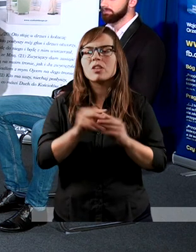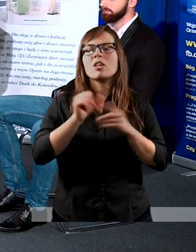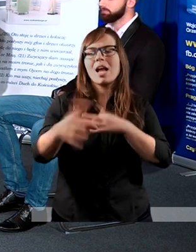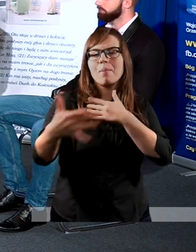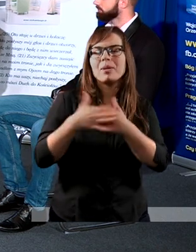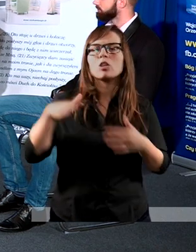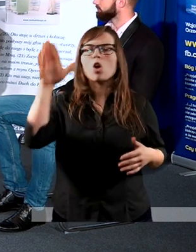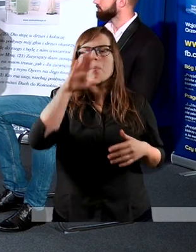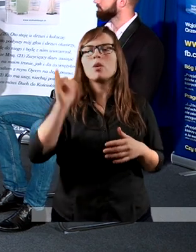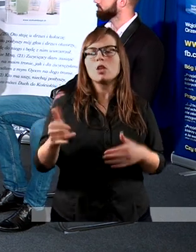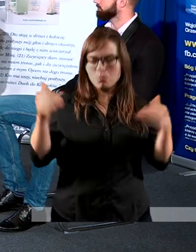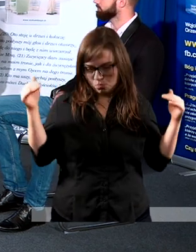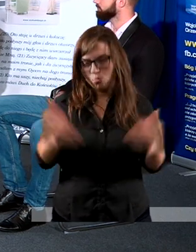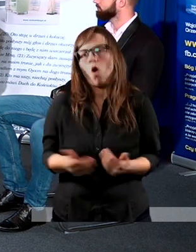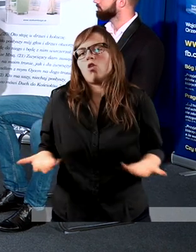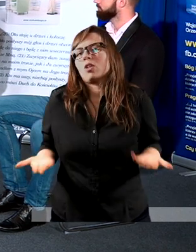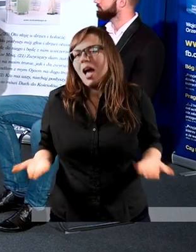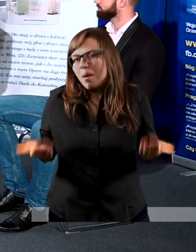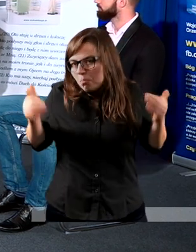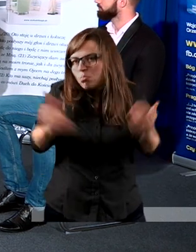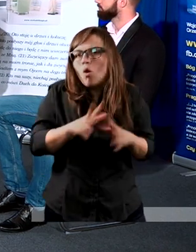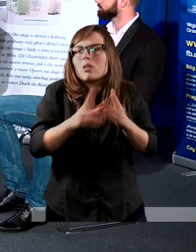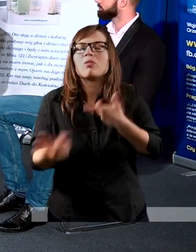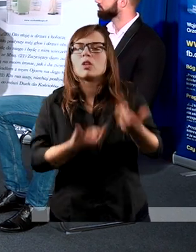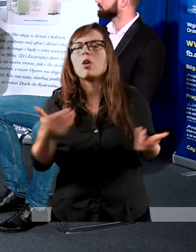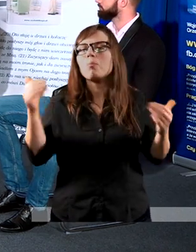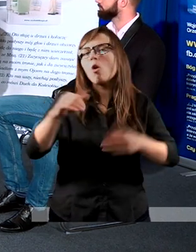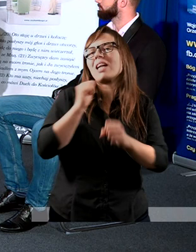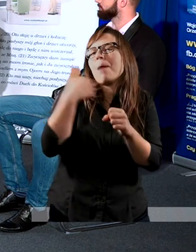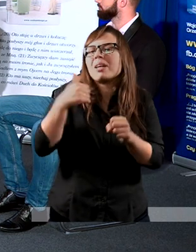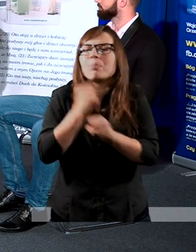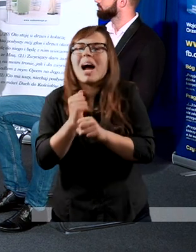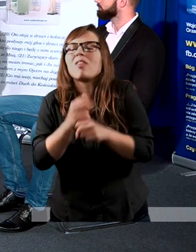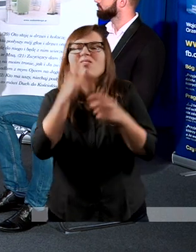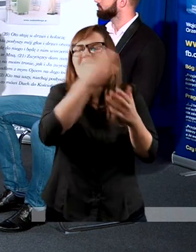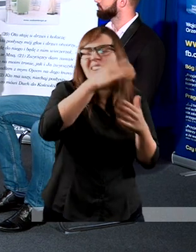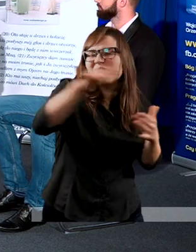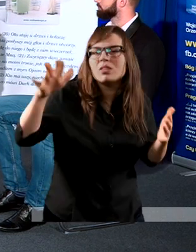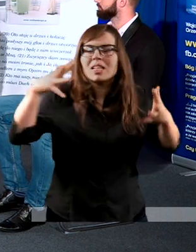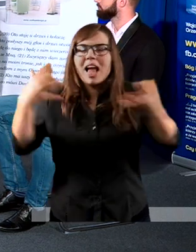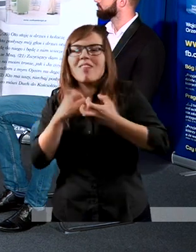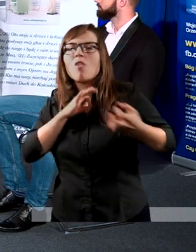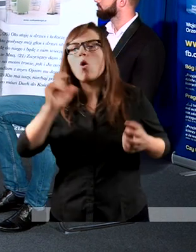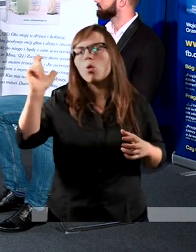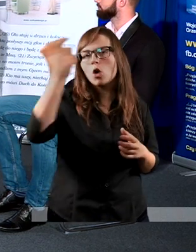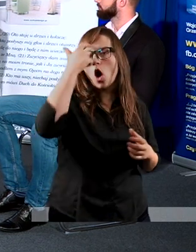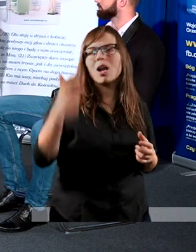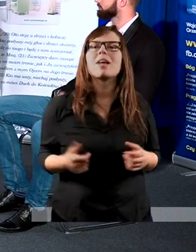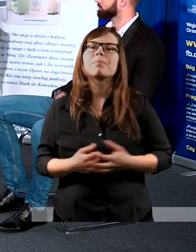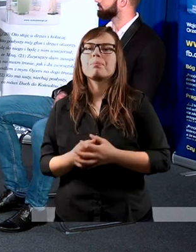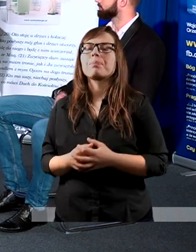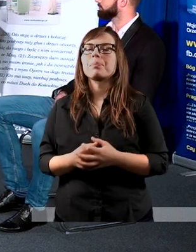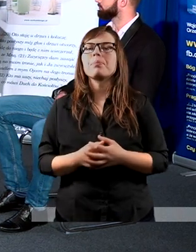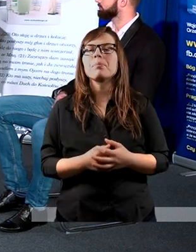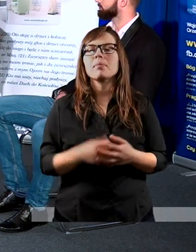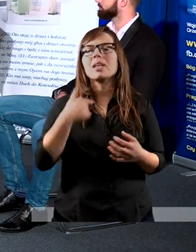jest blisko Boga, no i można. Można być biznesmenem, można być pracownikiem. Każdy gdzieś odnajduje swoją rolę i to też jest dla niego sukcesem w